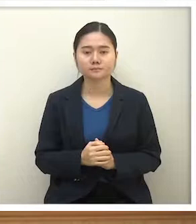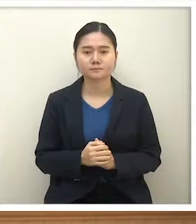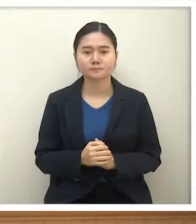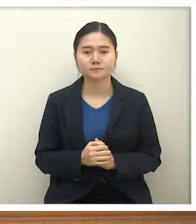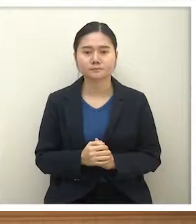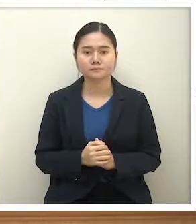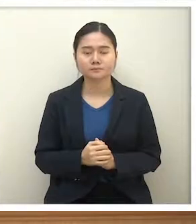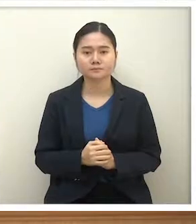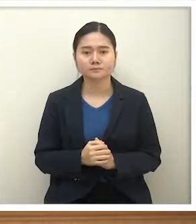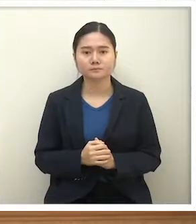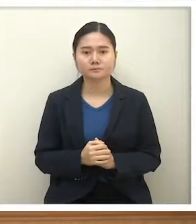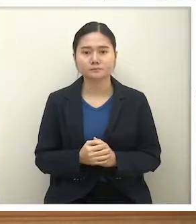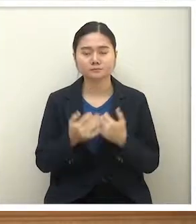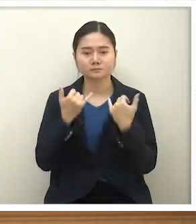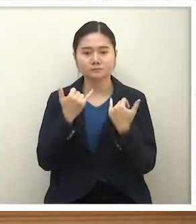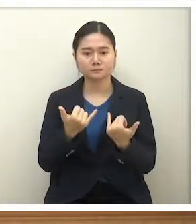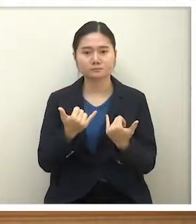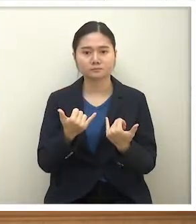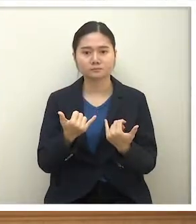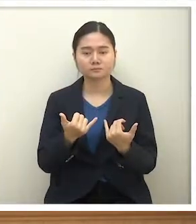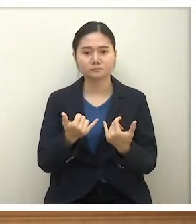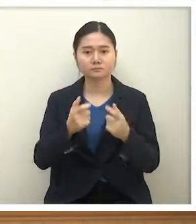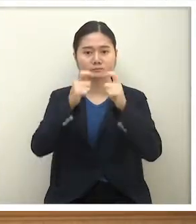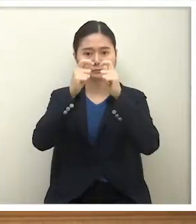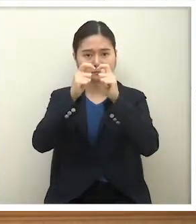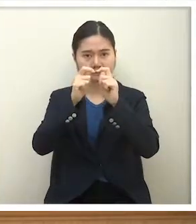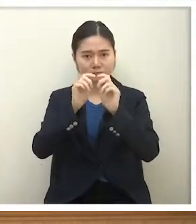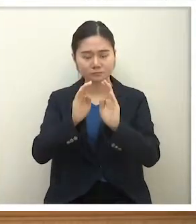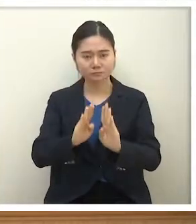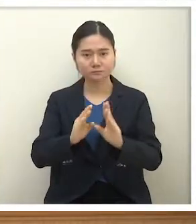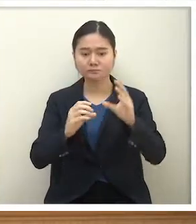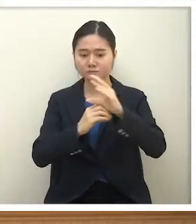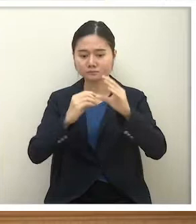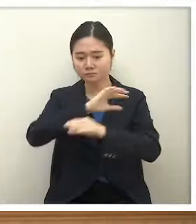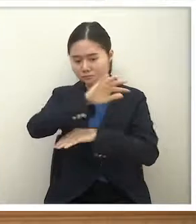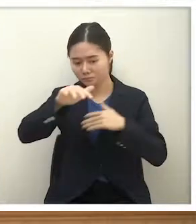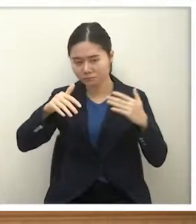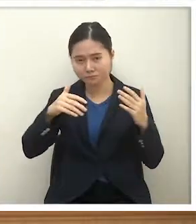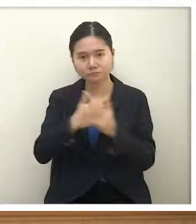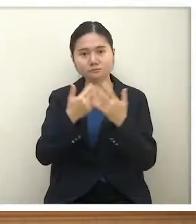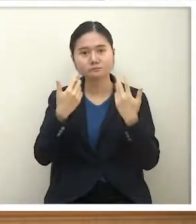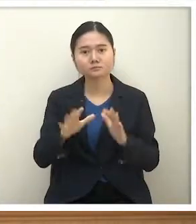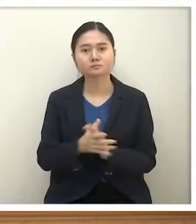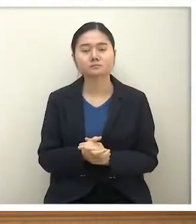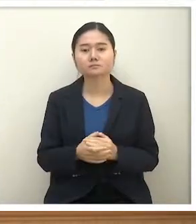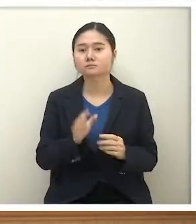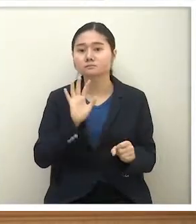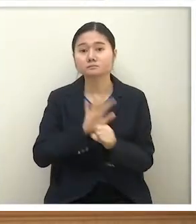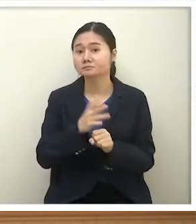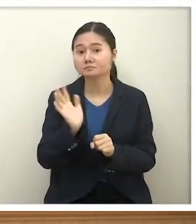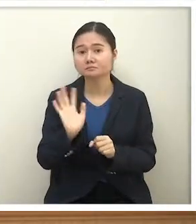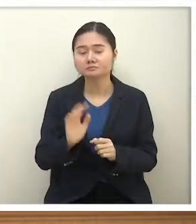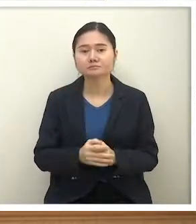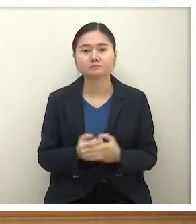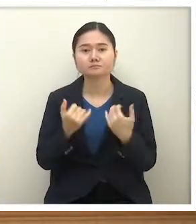คราวนี้หลังจากที่เขาดีไซน์โครงทั้งหมดแล้วเนี่ยยังไม่พอ